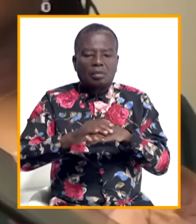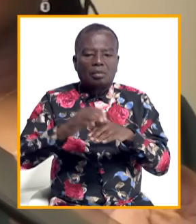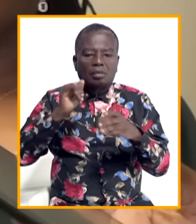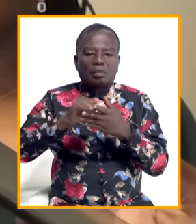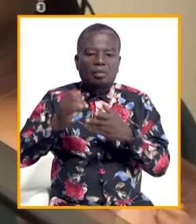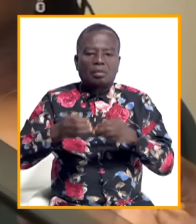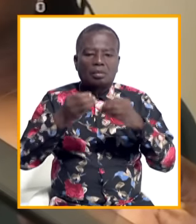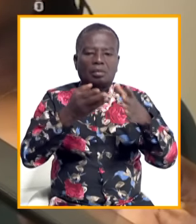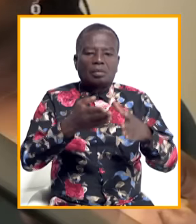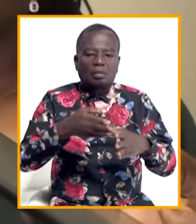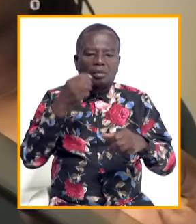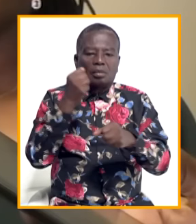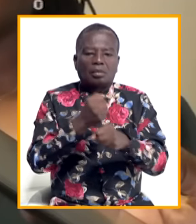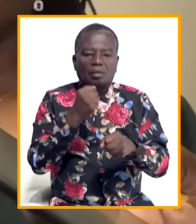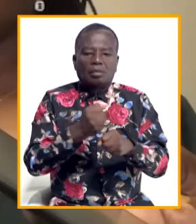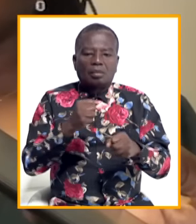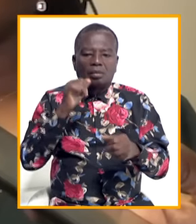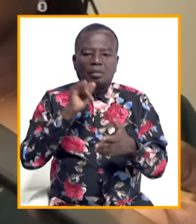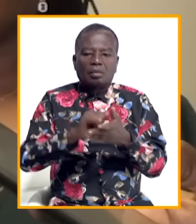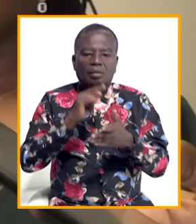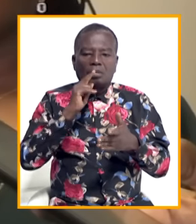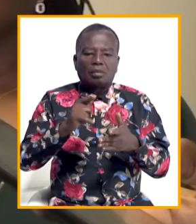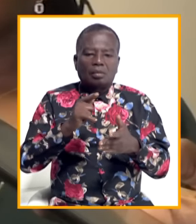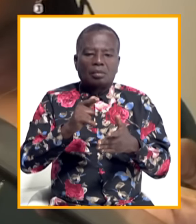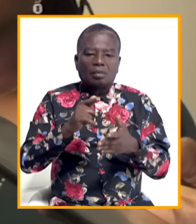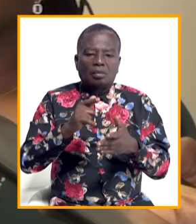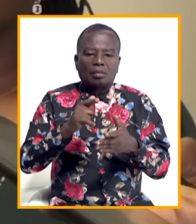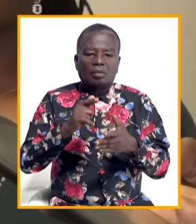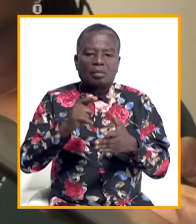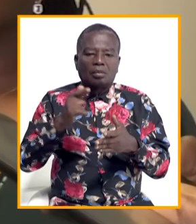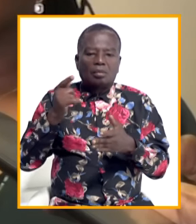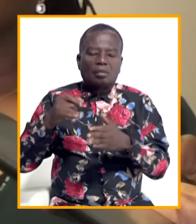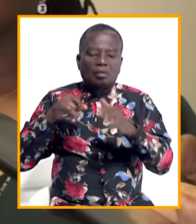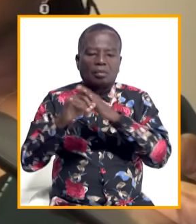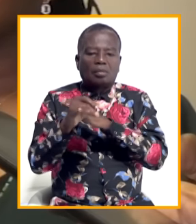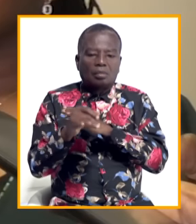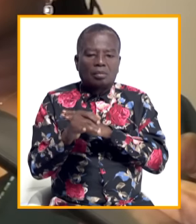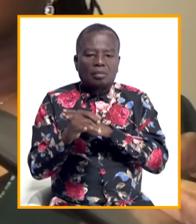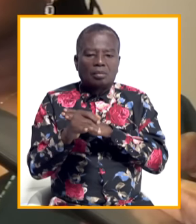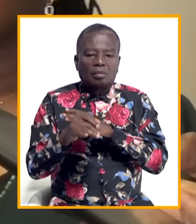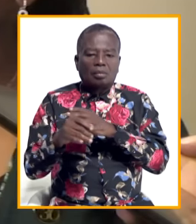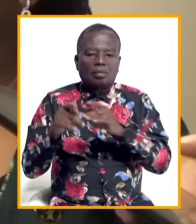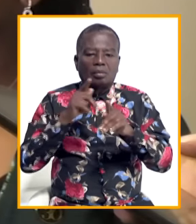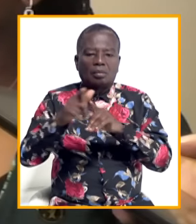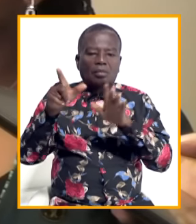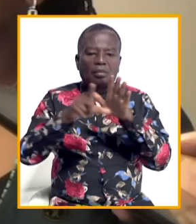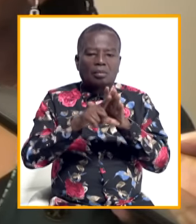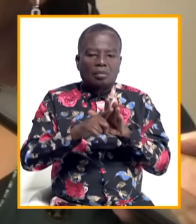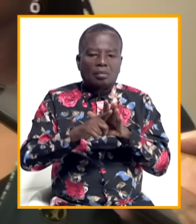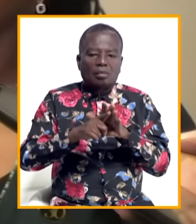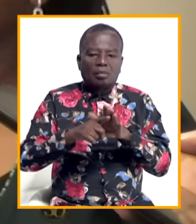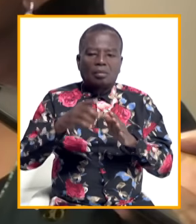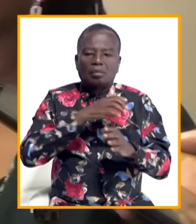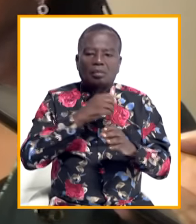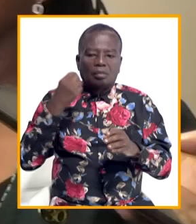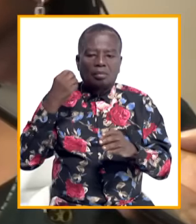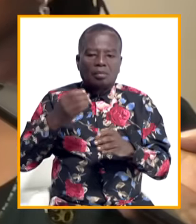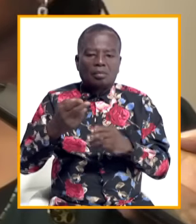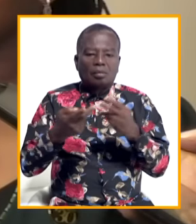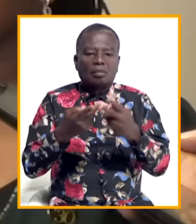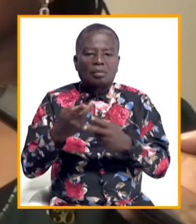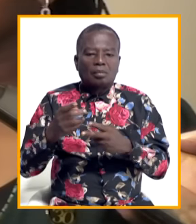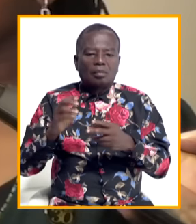pour prendre en charge des jeunes, que ce soit au niveau de l'insertion professionnelle, que ce soit l'encadrement civique des jeunes. En matière à poursuivre donc les échanges,